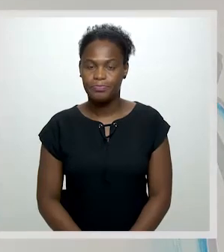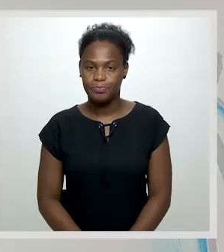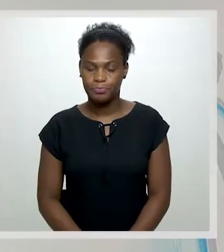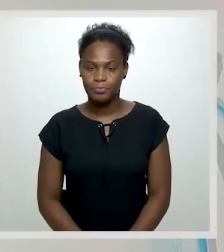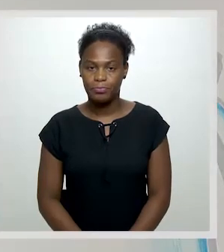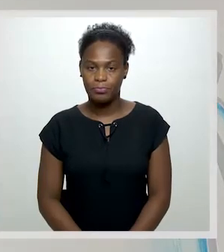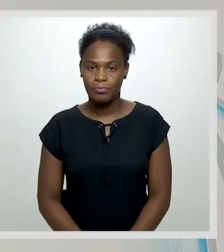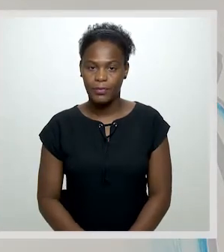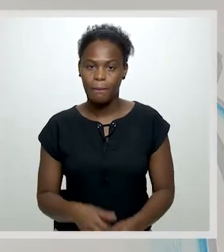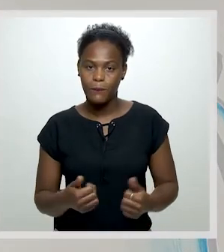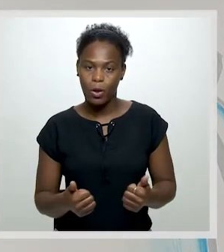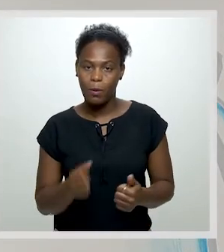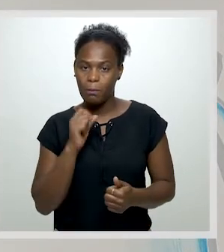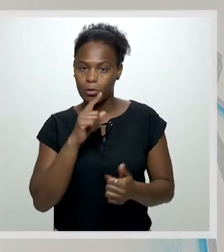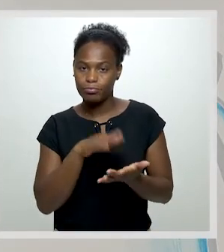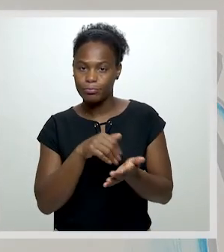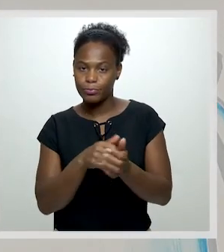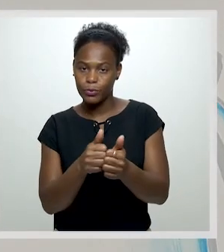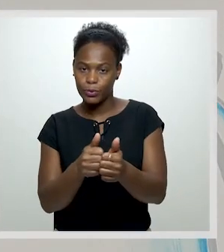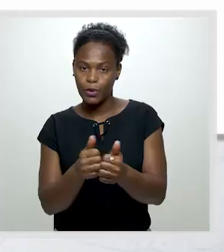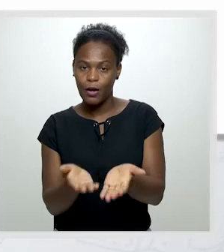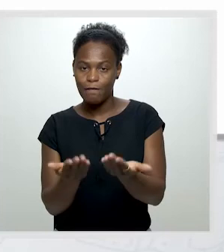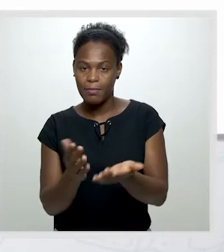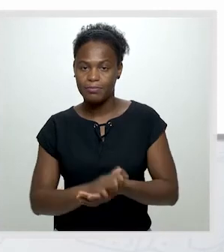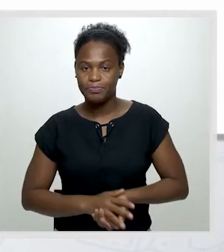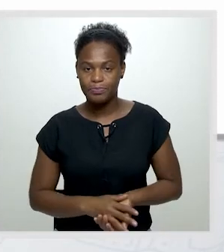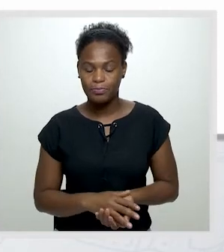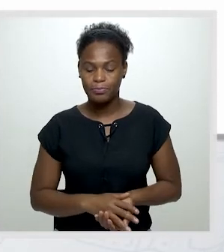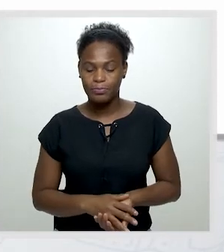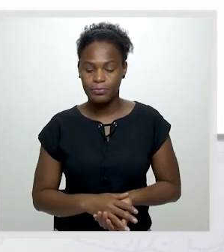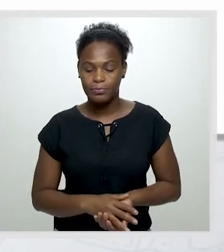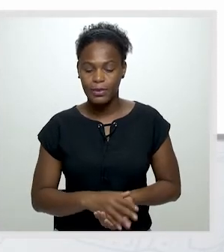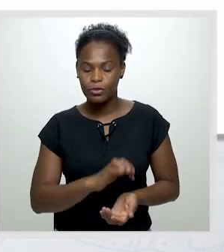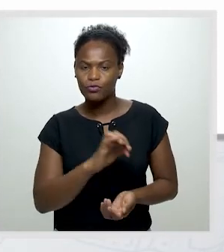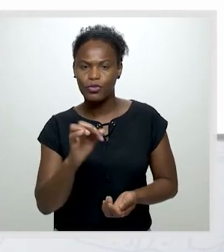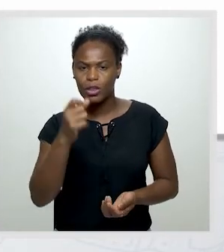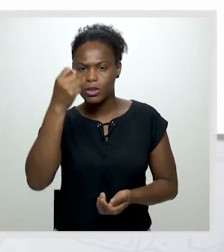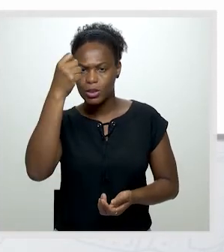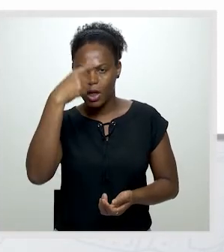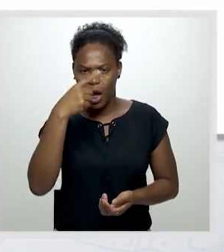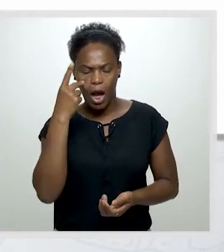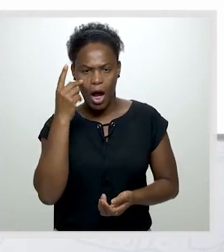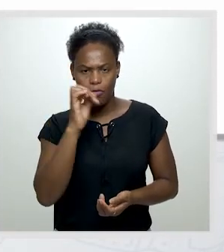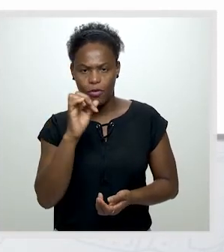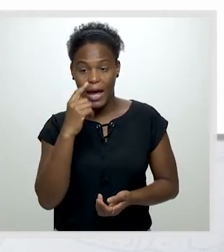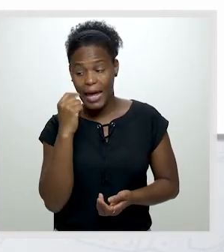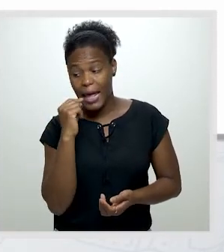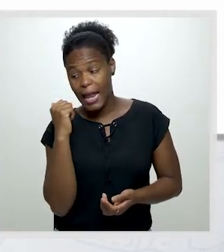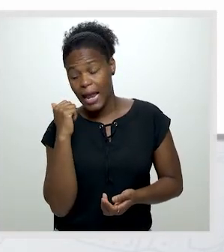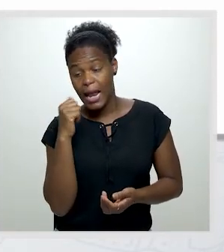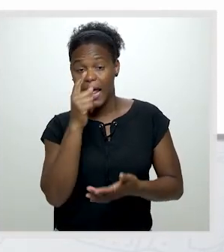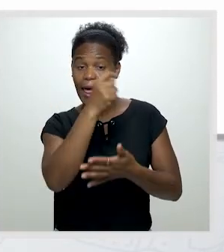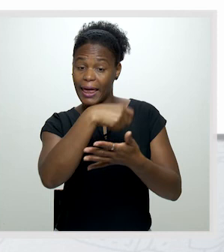C'est bon, on peut corriger ensemble? Alors on y va. Sa biographie, il l'a écrite